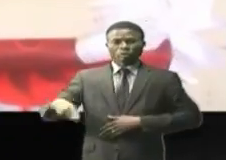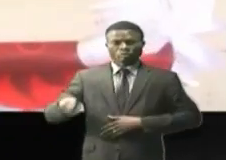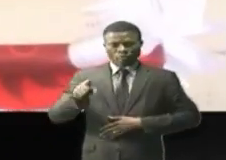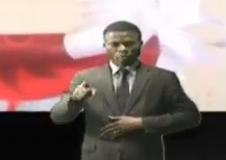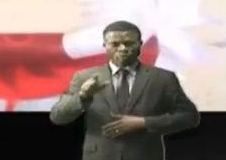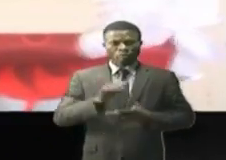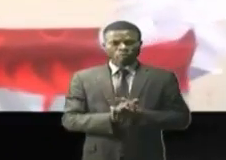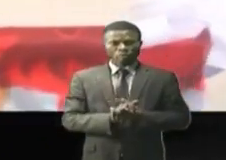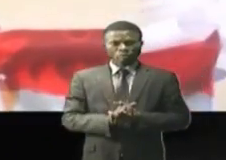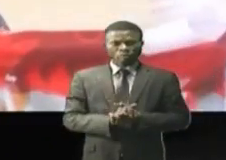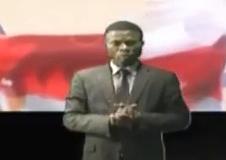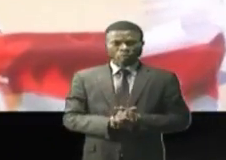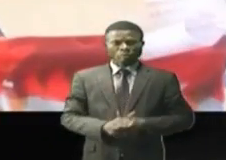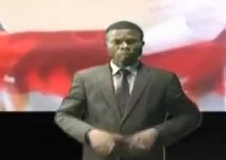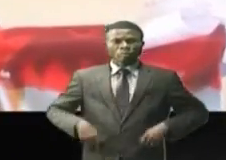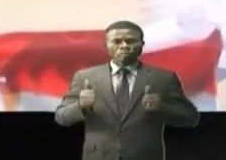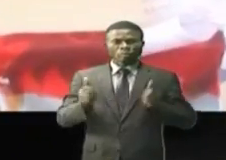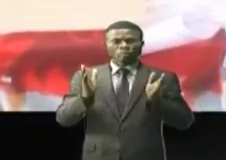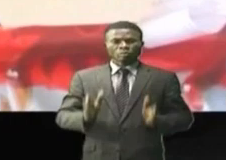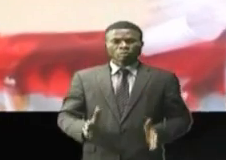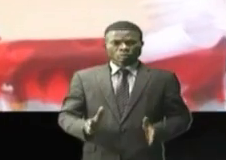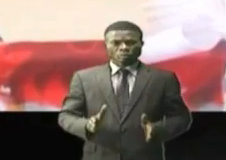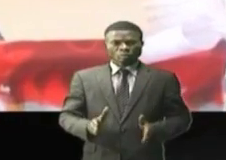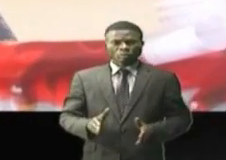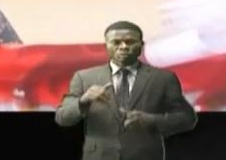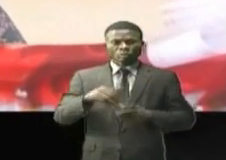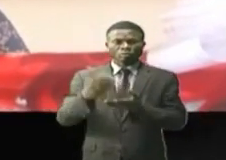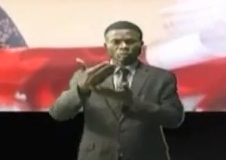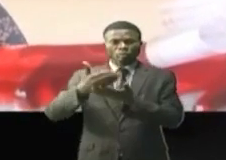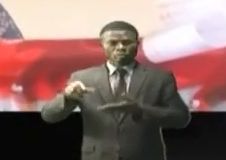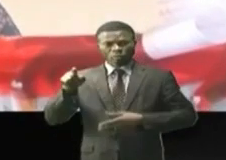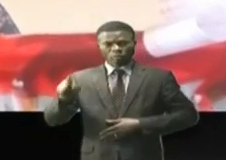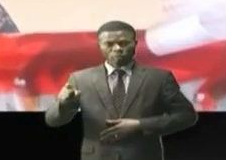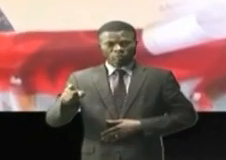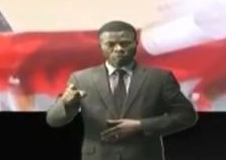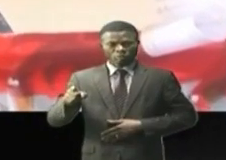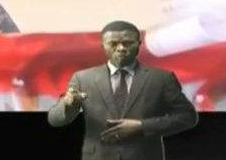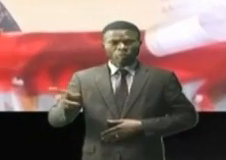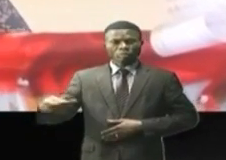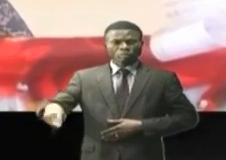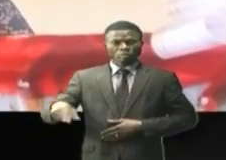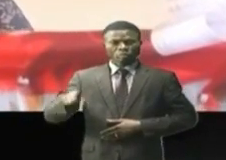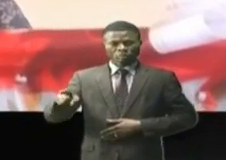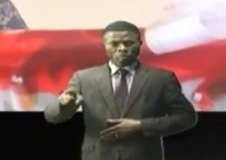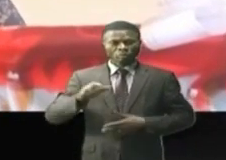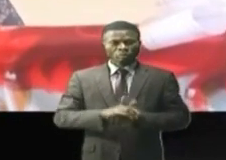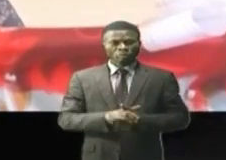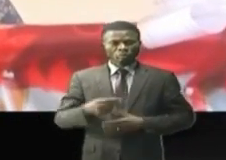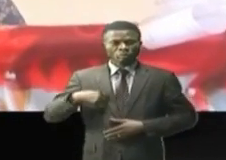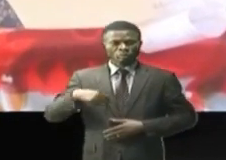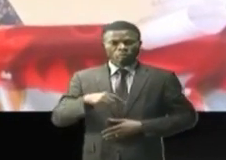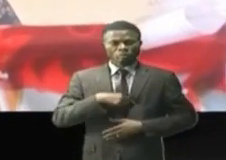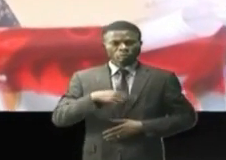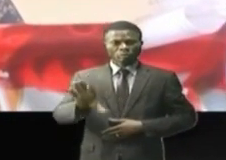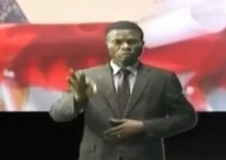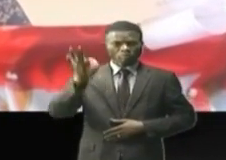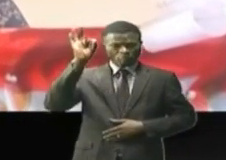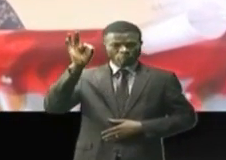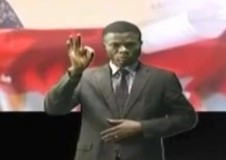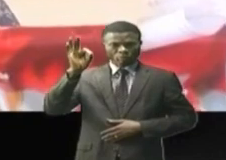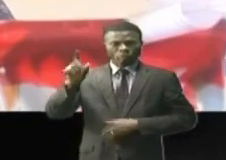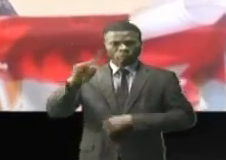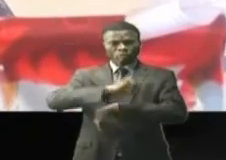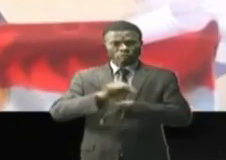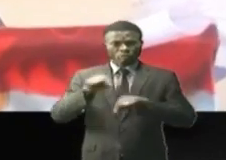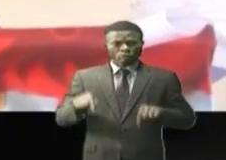Vu son emplacement et son importance dans cette partie de la province, nous saisissons cette